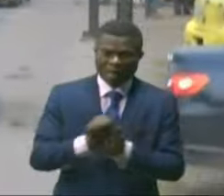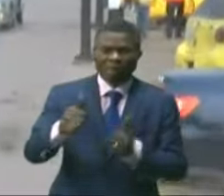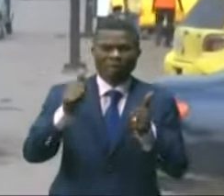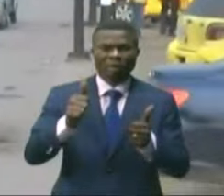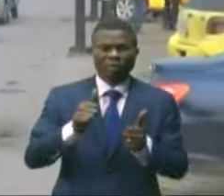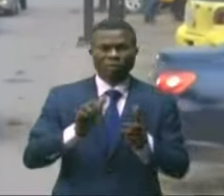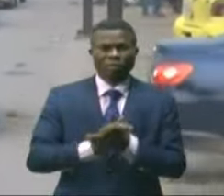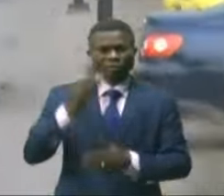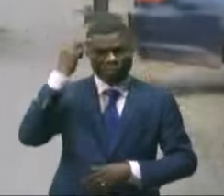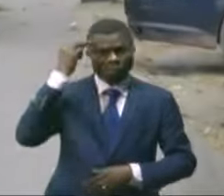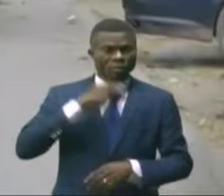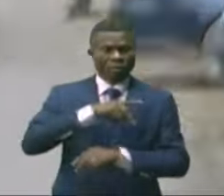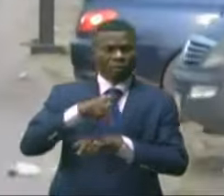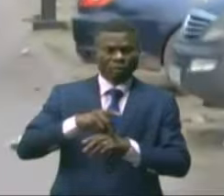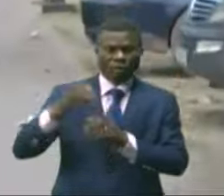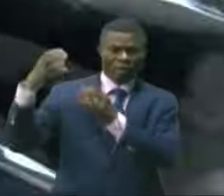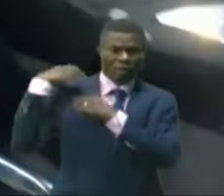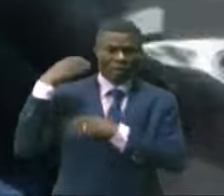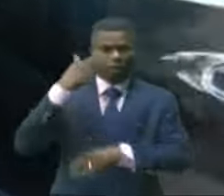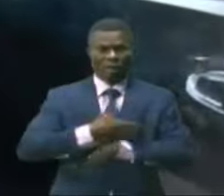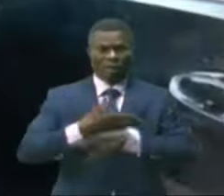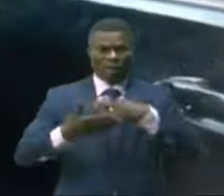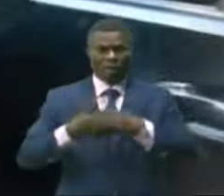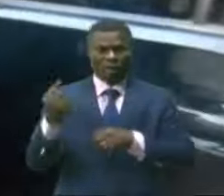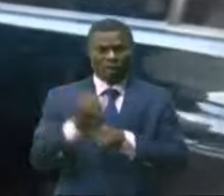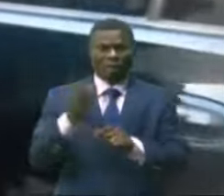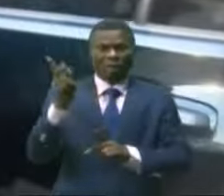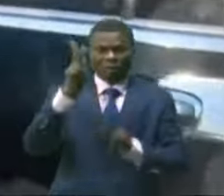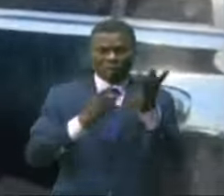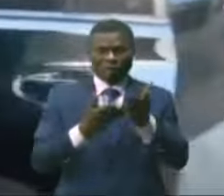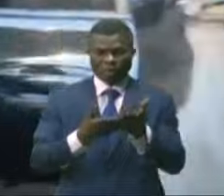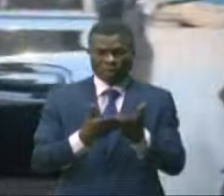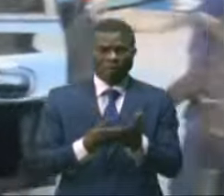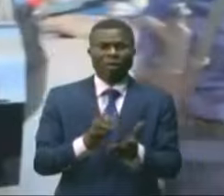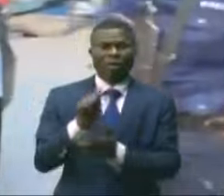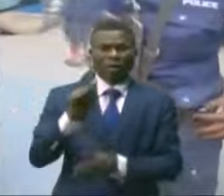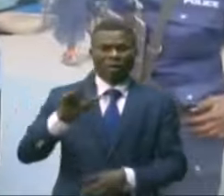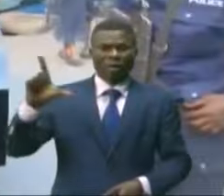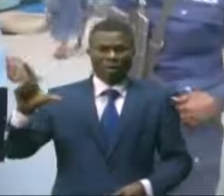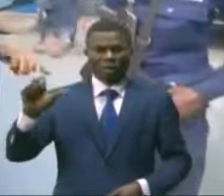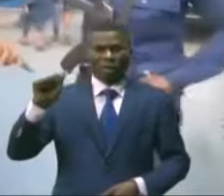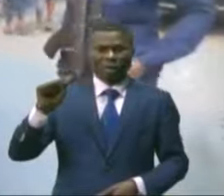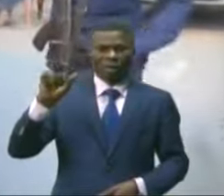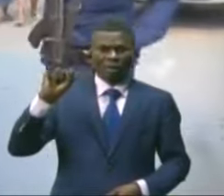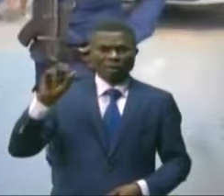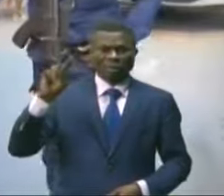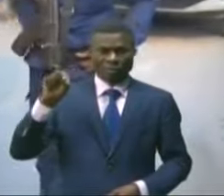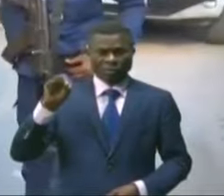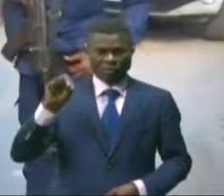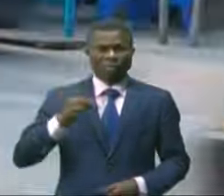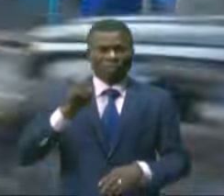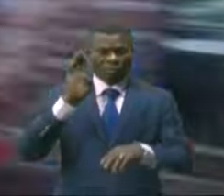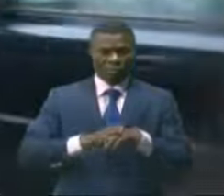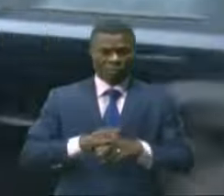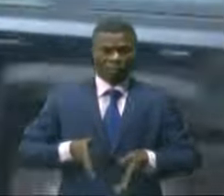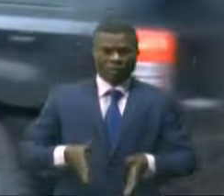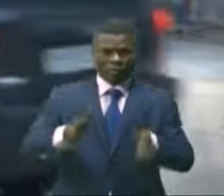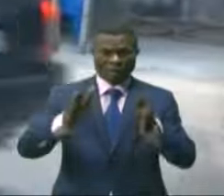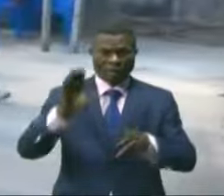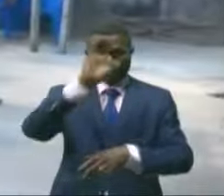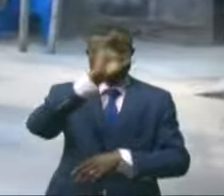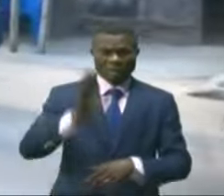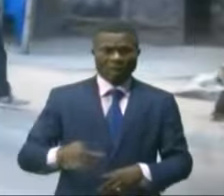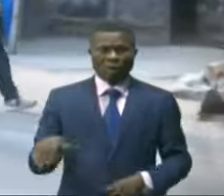Le ministre provincial en charge des infrastructures et travaux publics, Alain Tshilungu, a aussi été sur l'avenue Birmanie dans la commune